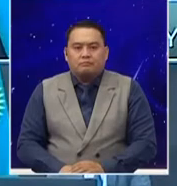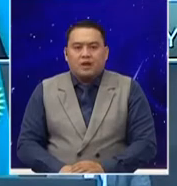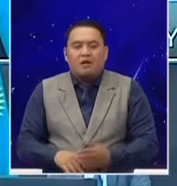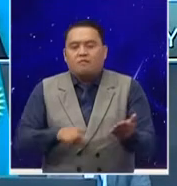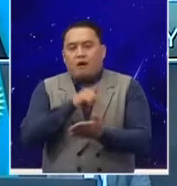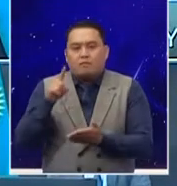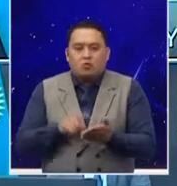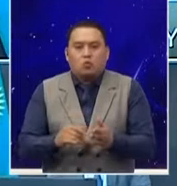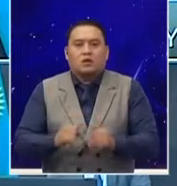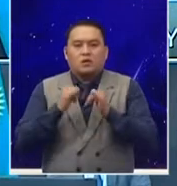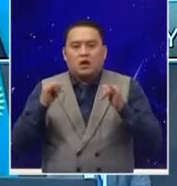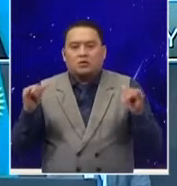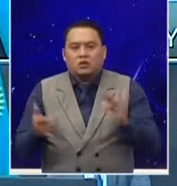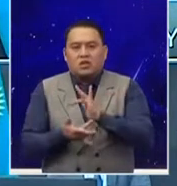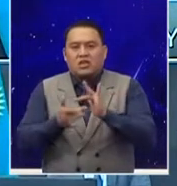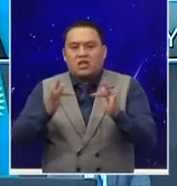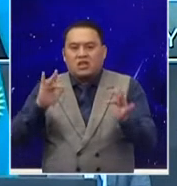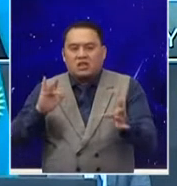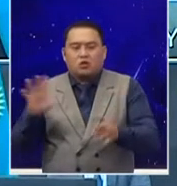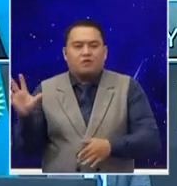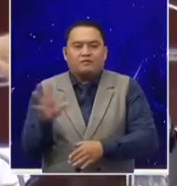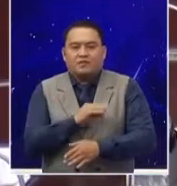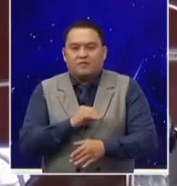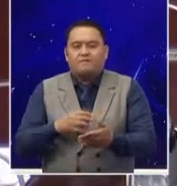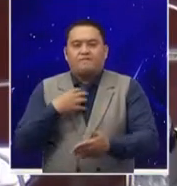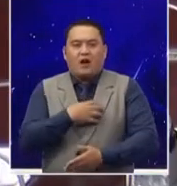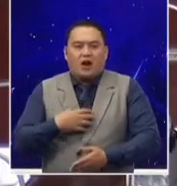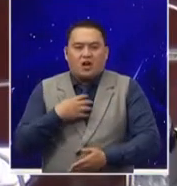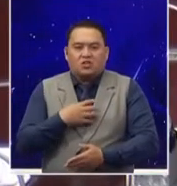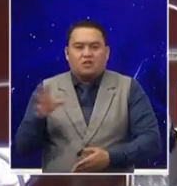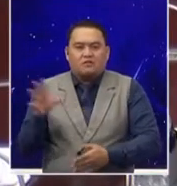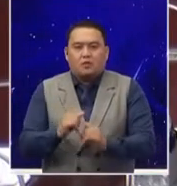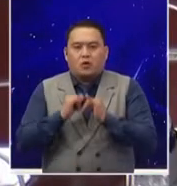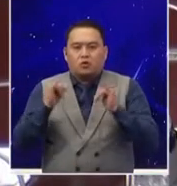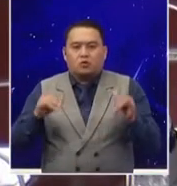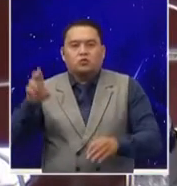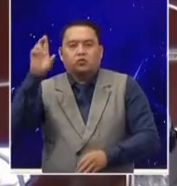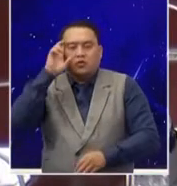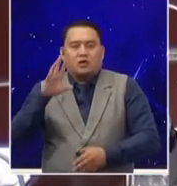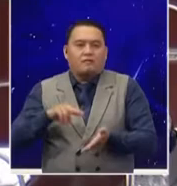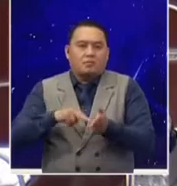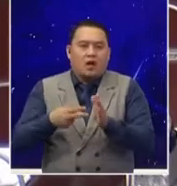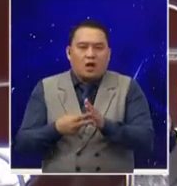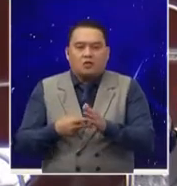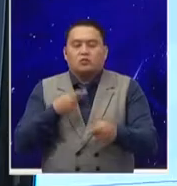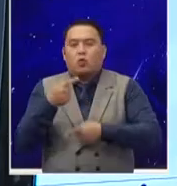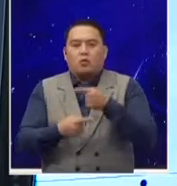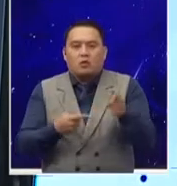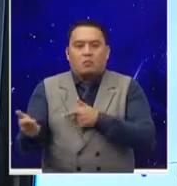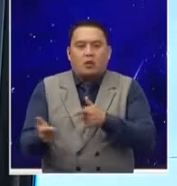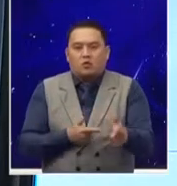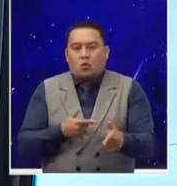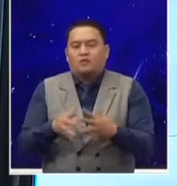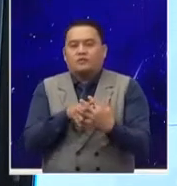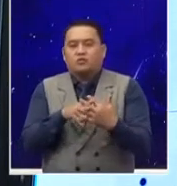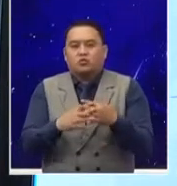Вопросы развития широкополосного доступа к интернету имеют стратегическое значение для развития страны. Все планы на текущий год по подключению сел